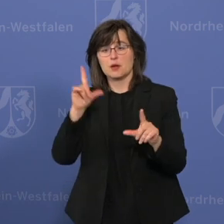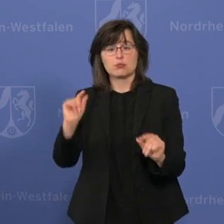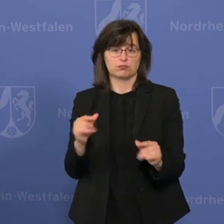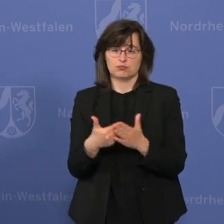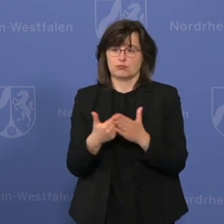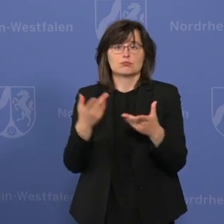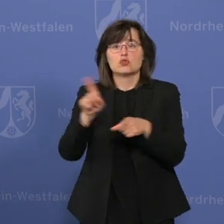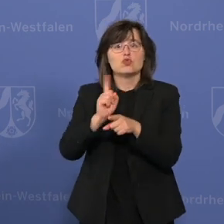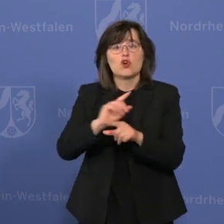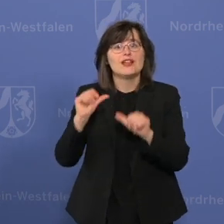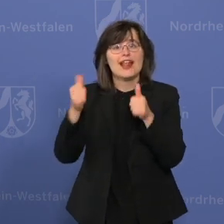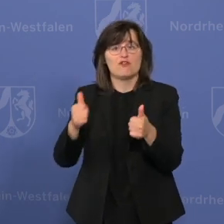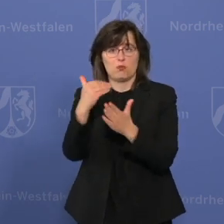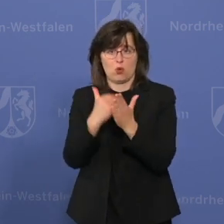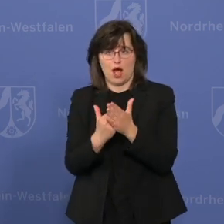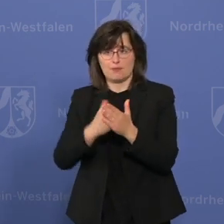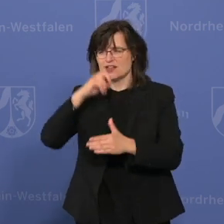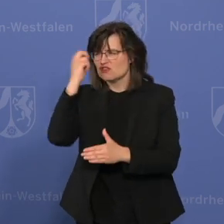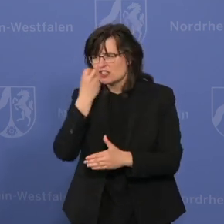Sicherung kleinster Existenzen versuchen